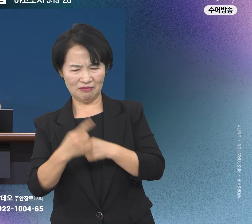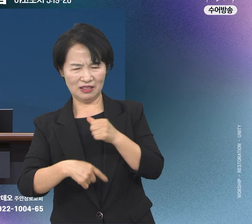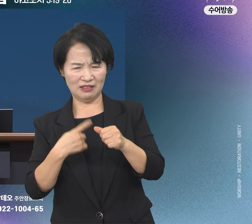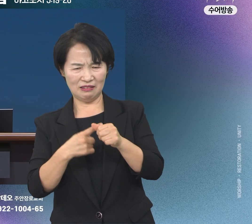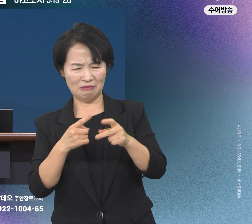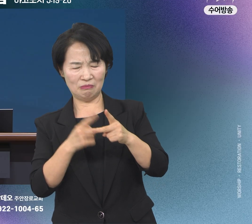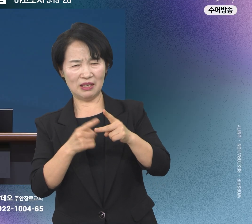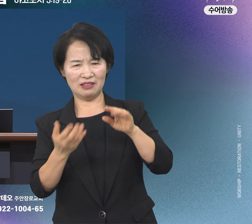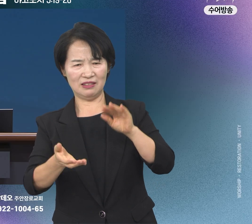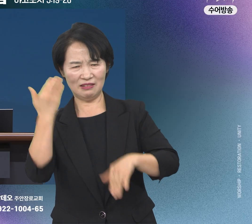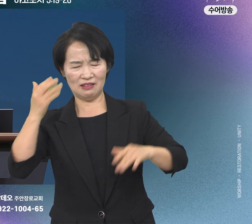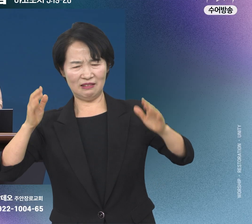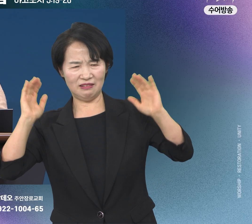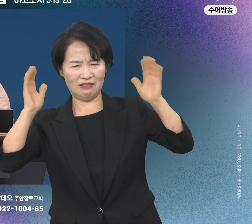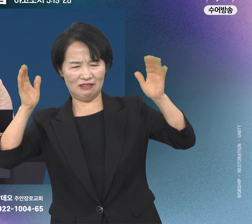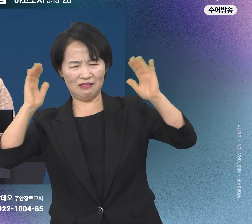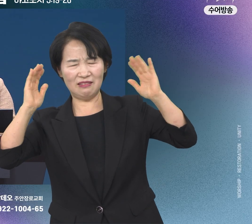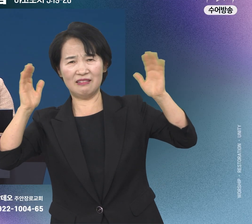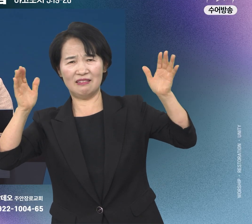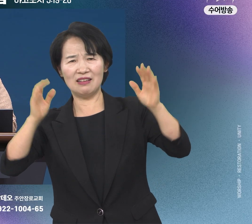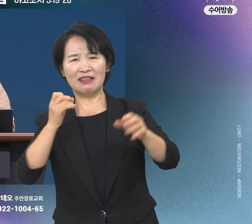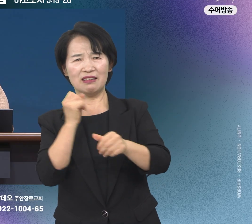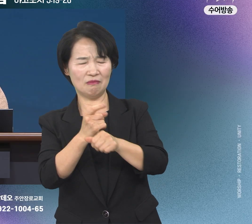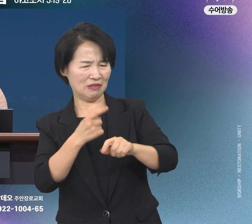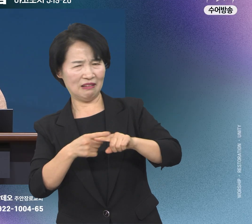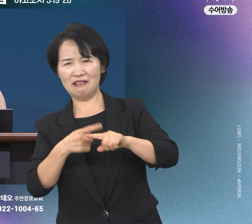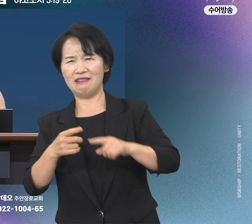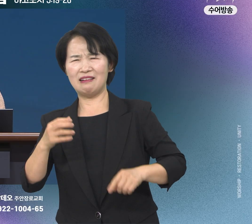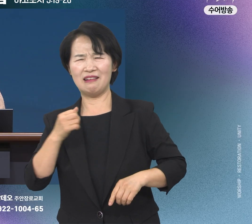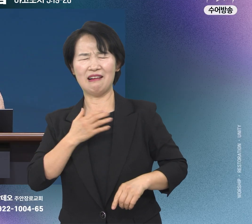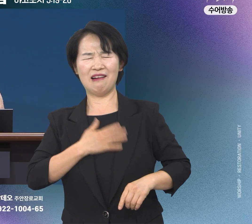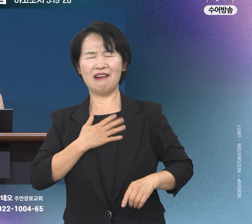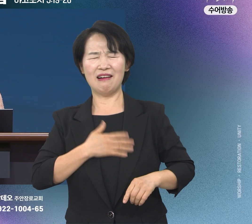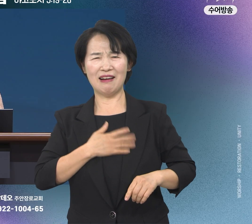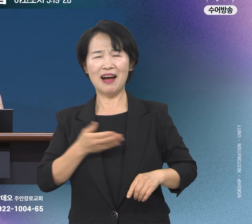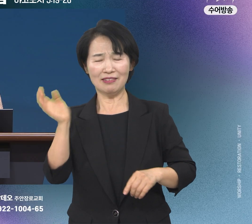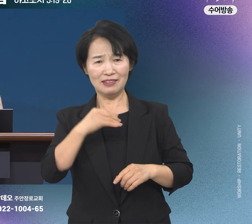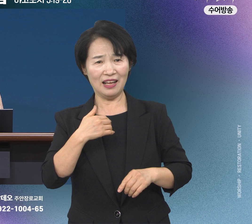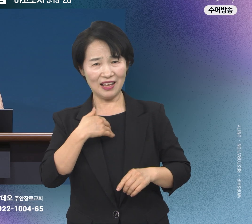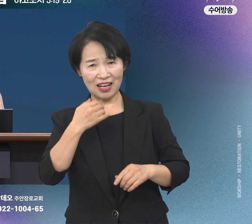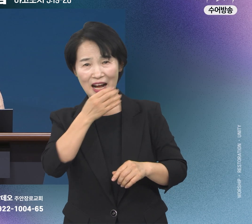반 정도 먼저 신천지 신도가 된 상태였어요.